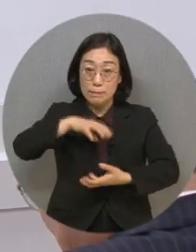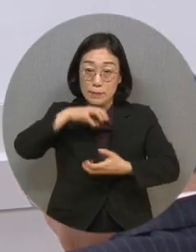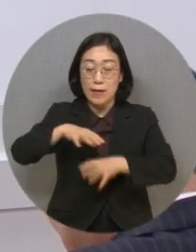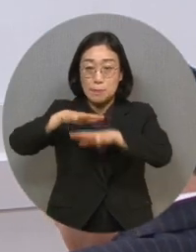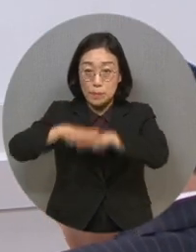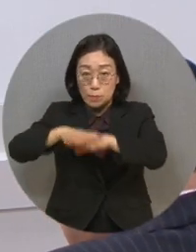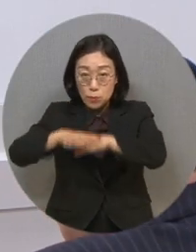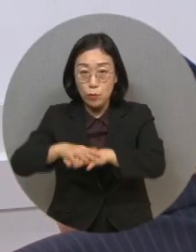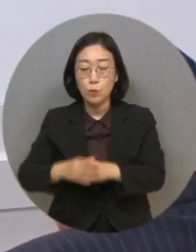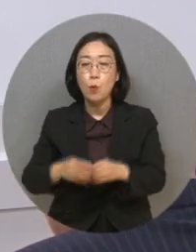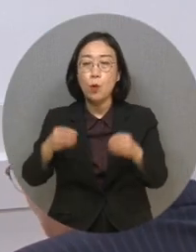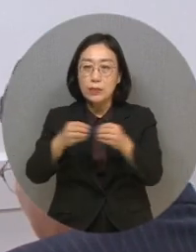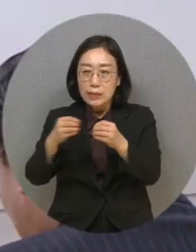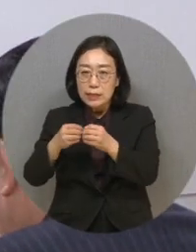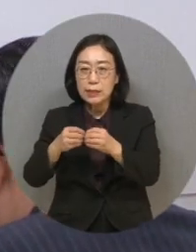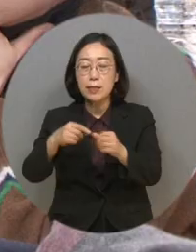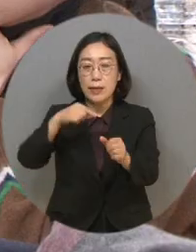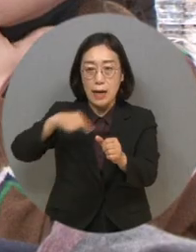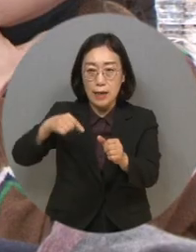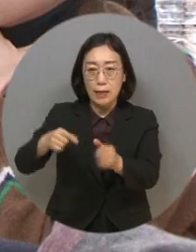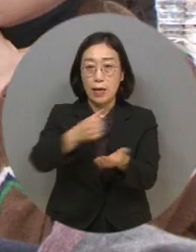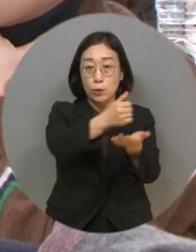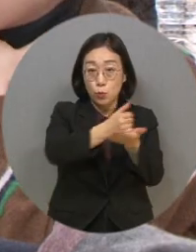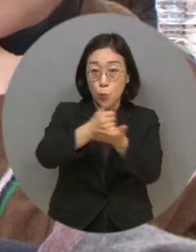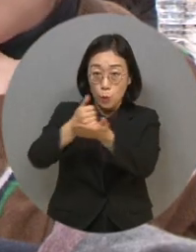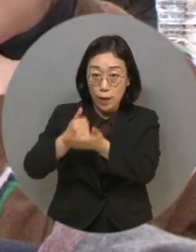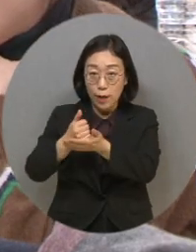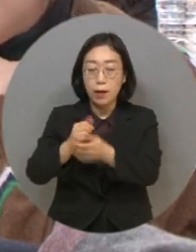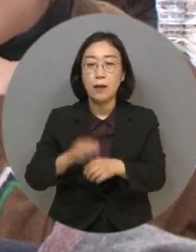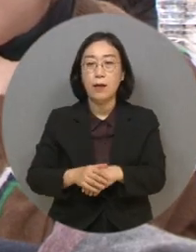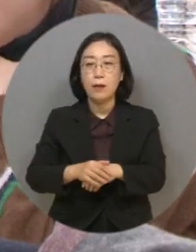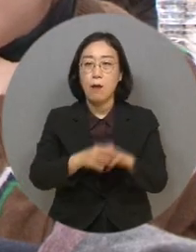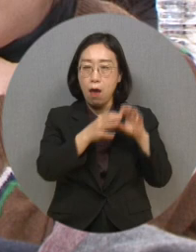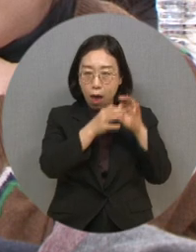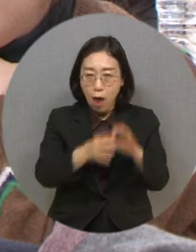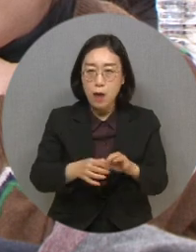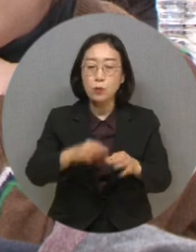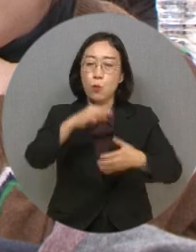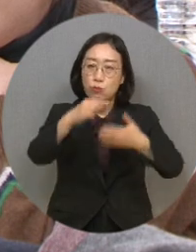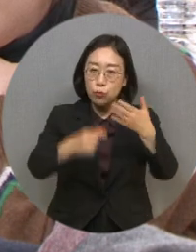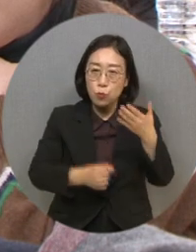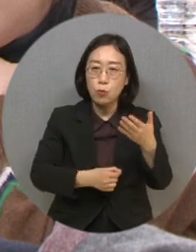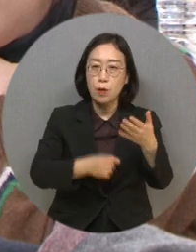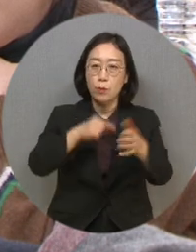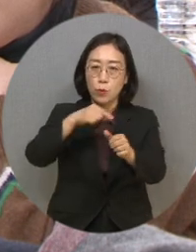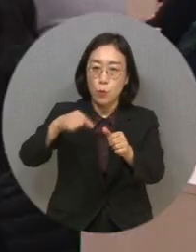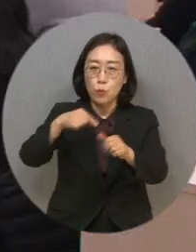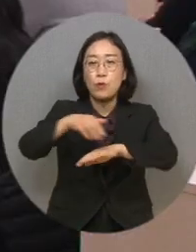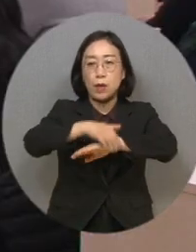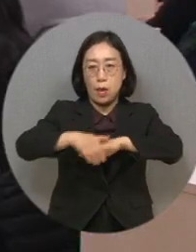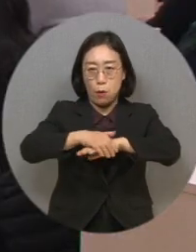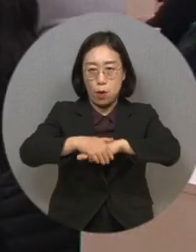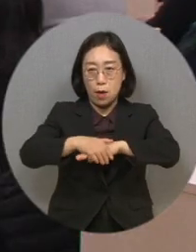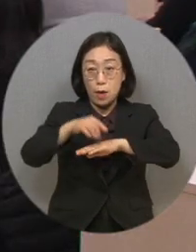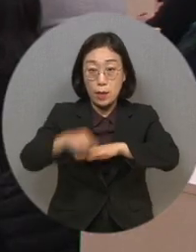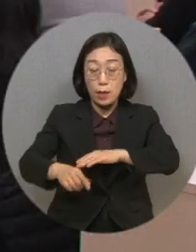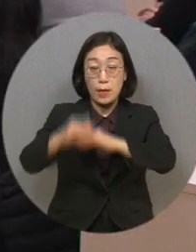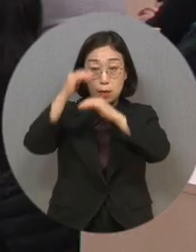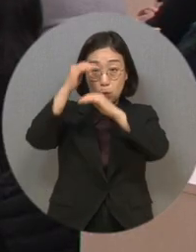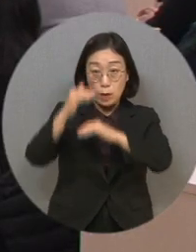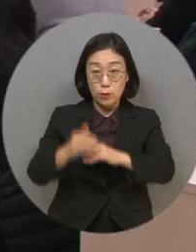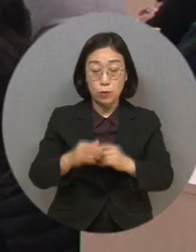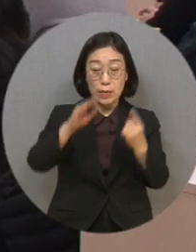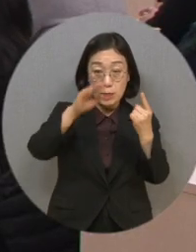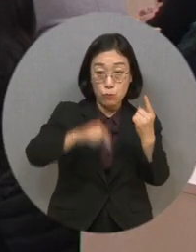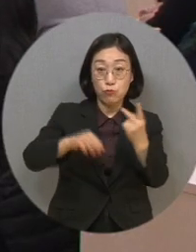등 여러 특별 강사들을 초빙해 정기적으로 강의를 진행할 예정입니다. 문화복지 CEO 과정은 1부와